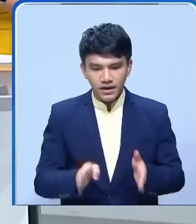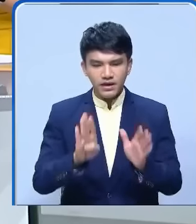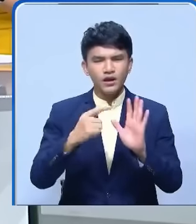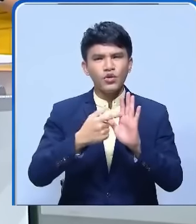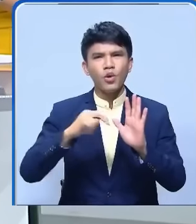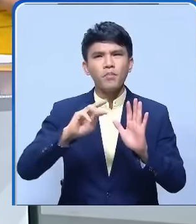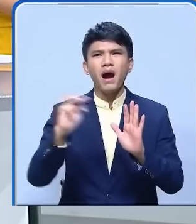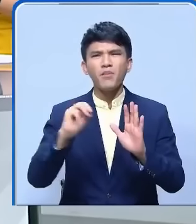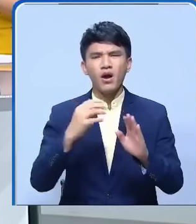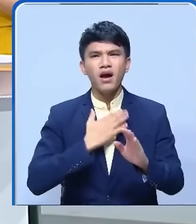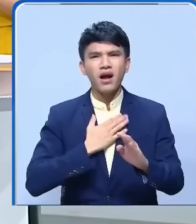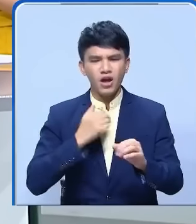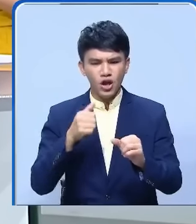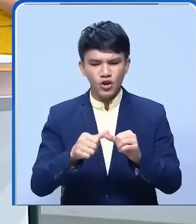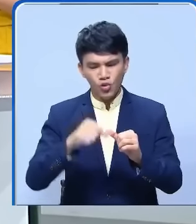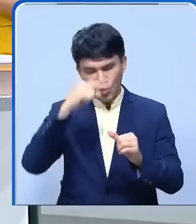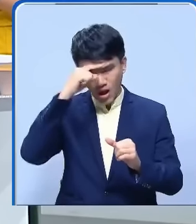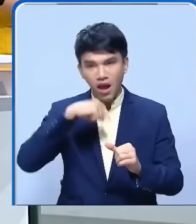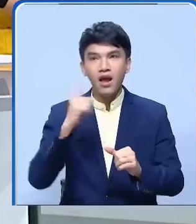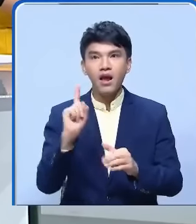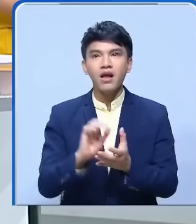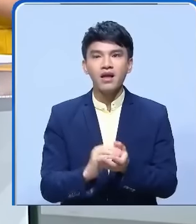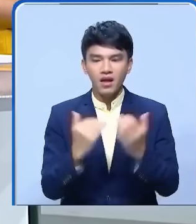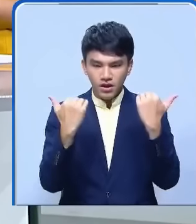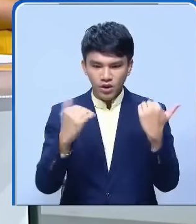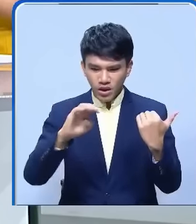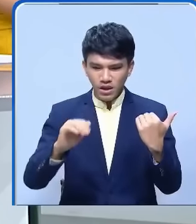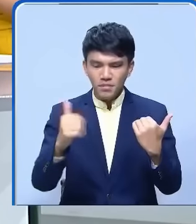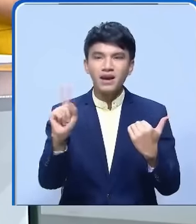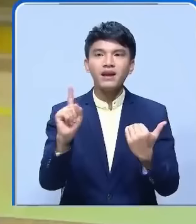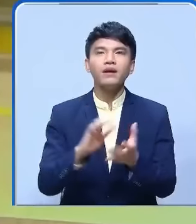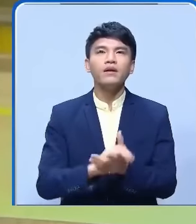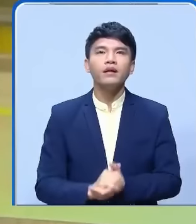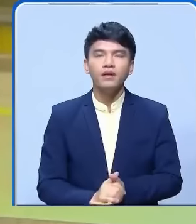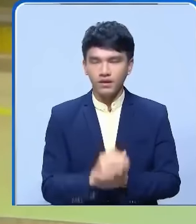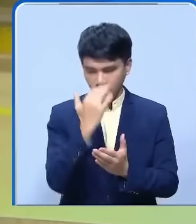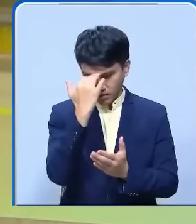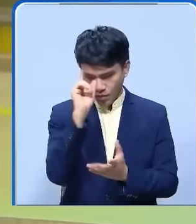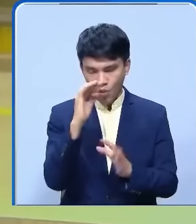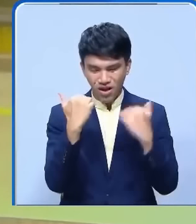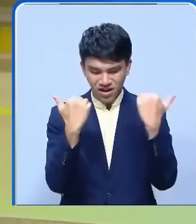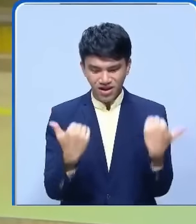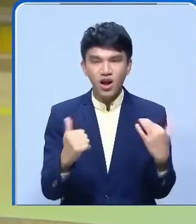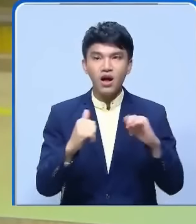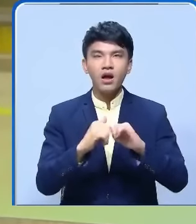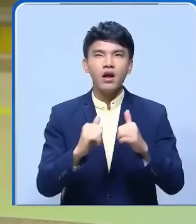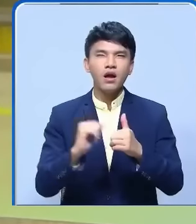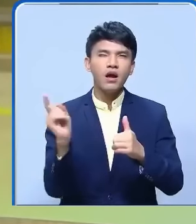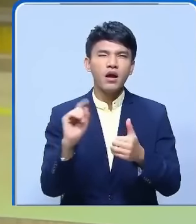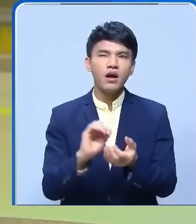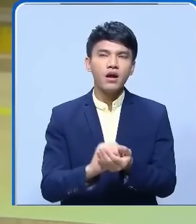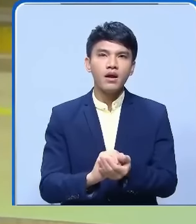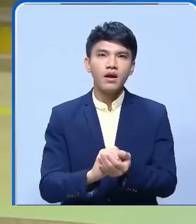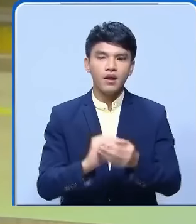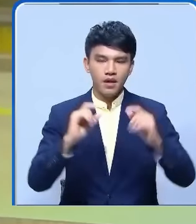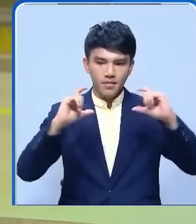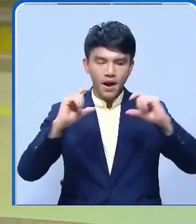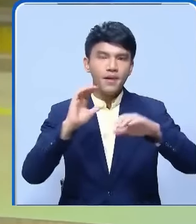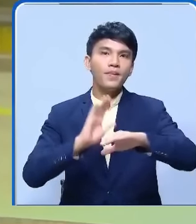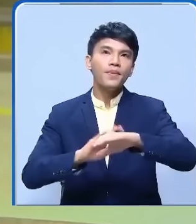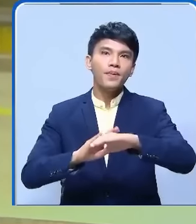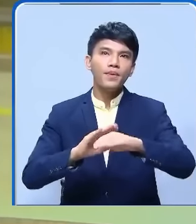นี่ฉันอยู่ประเทศไทยหรือเปล่าหรือฉันอยู่เมืองไหนยังไงกันแน่นะคะเพราะประเด็นดราม่าที่เกิดขึ้นนั่นก็คือมีป้ายแจ้งเตือน